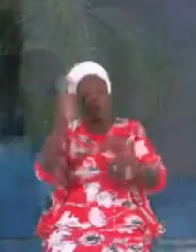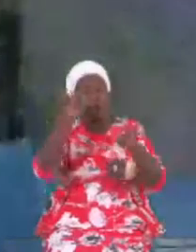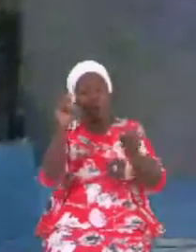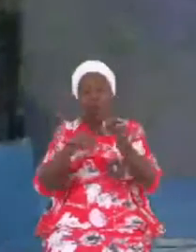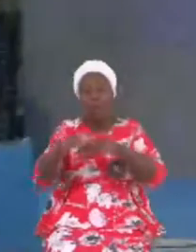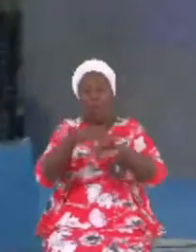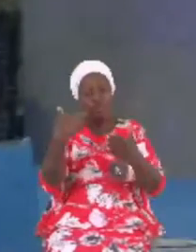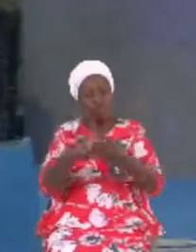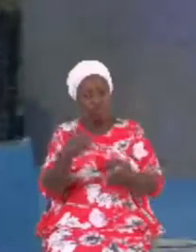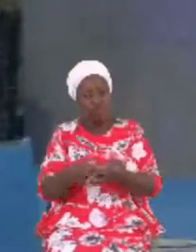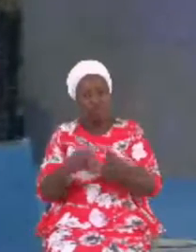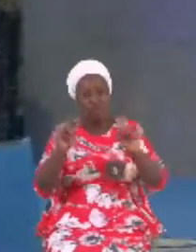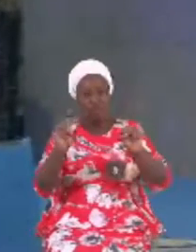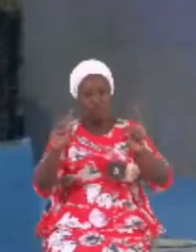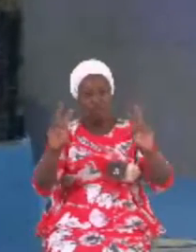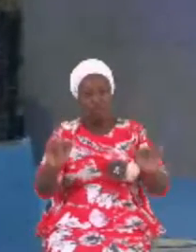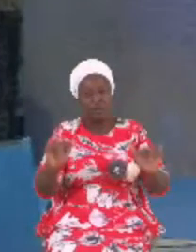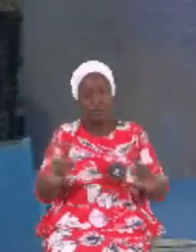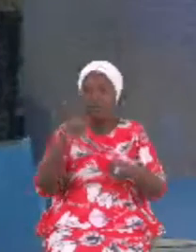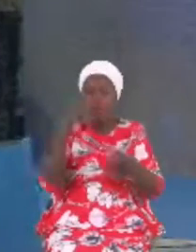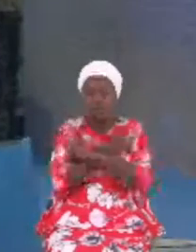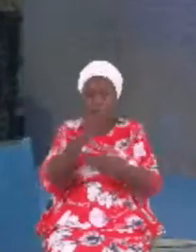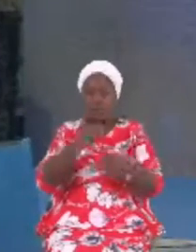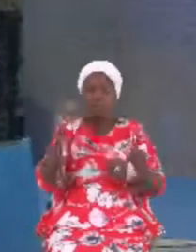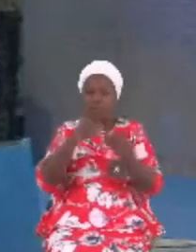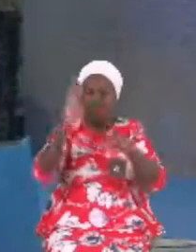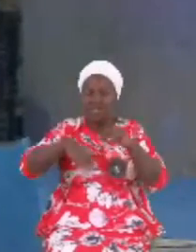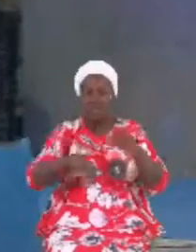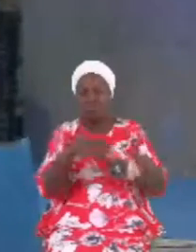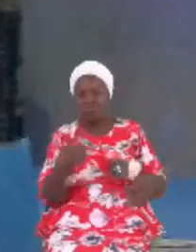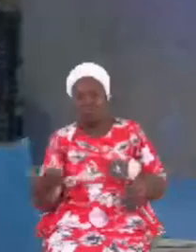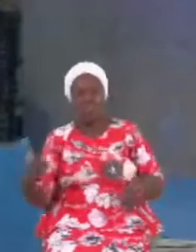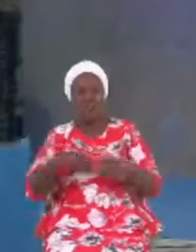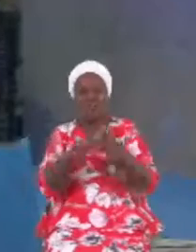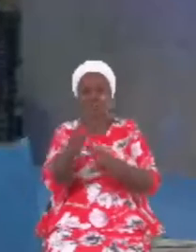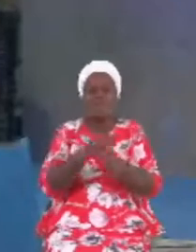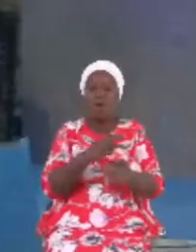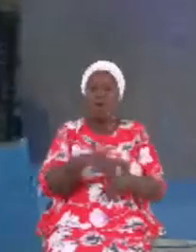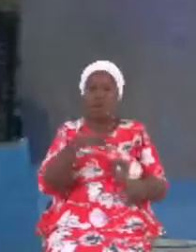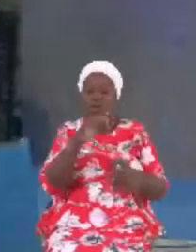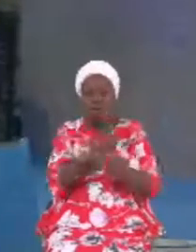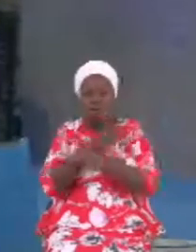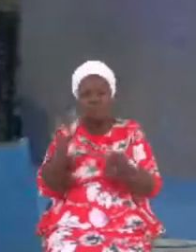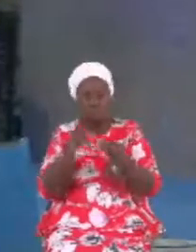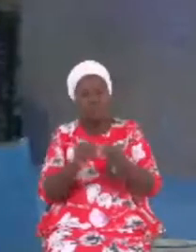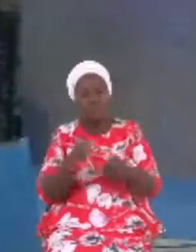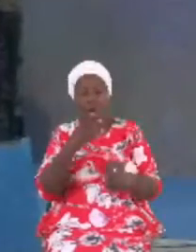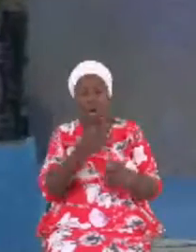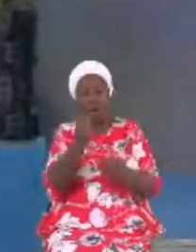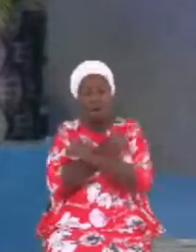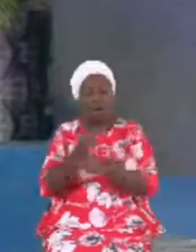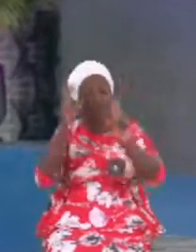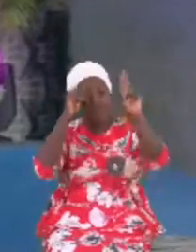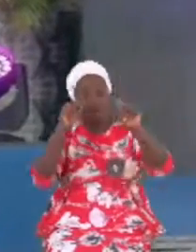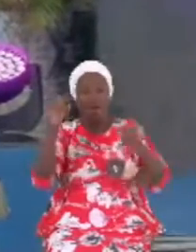Qui l'aime au-dessus des choses matérielles. Qui l'aime au-dessus des péchés, des œuvres de la chair. Qui l'aime au-dessus